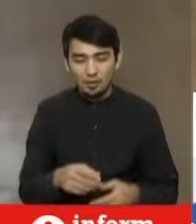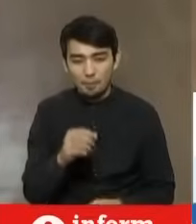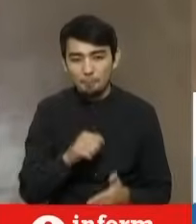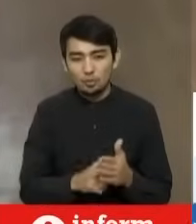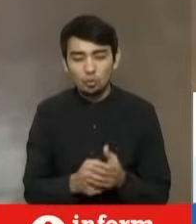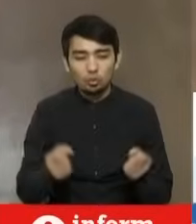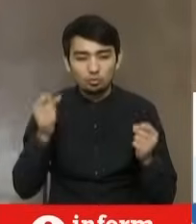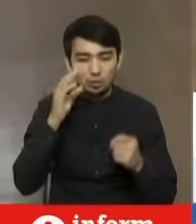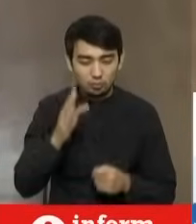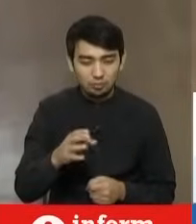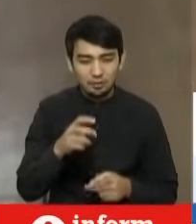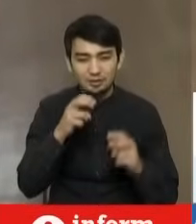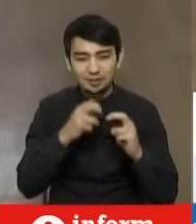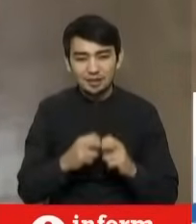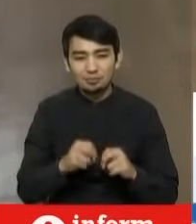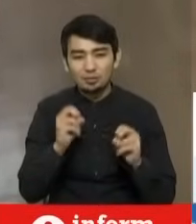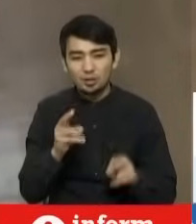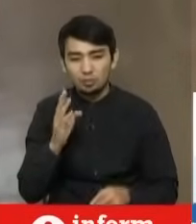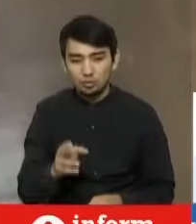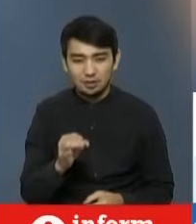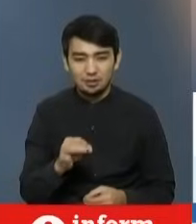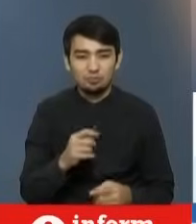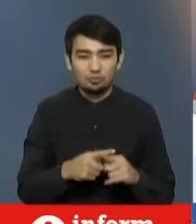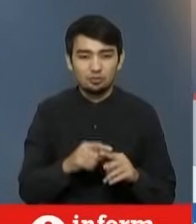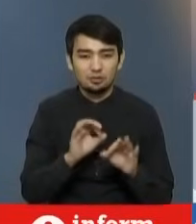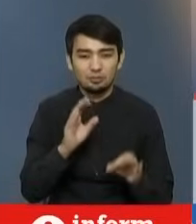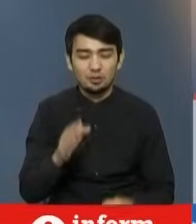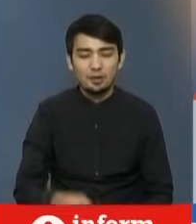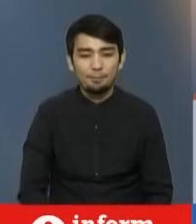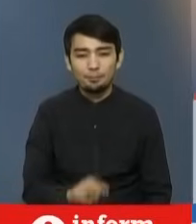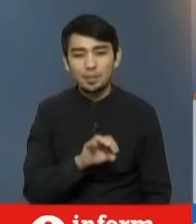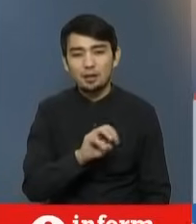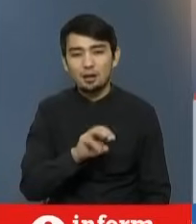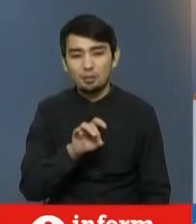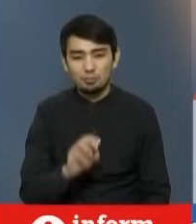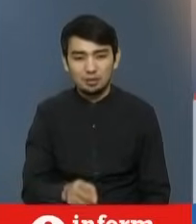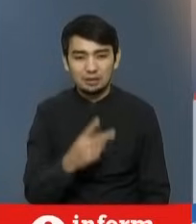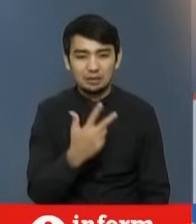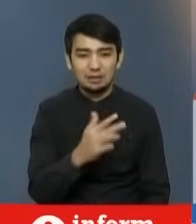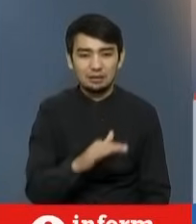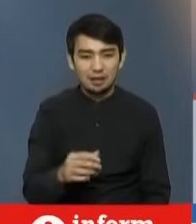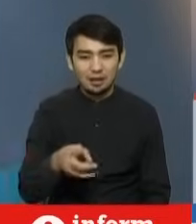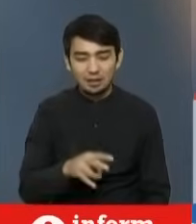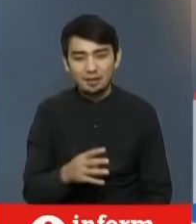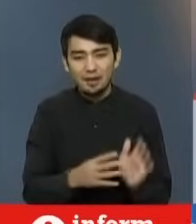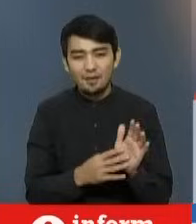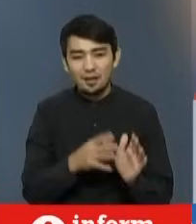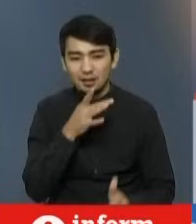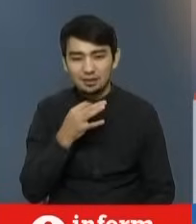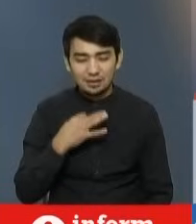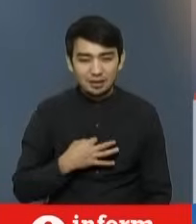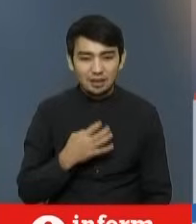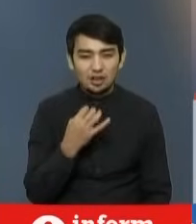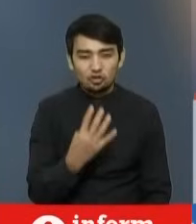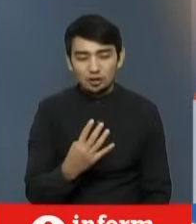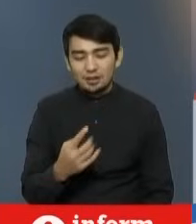Начато специальное расследование, по итогам будет сообщено дополнительно. У Мейрамбека Жаралгапова остались трое детей – сын 9 лет и дочери 4 и 7